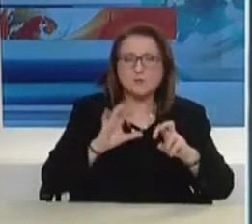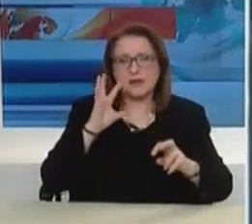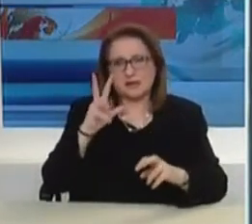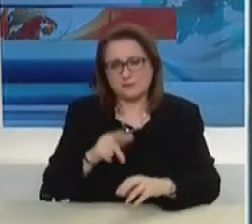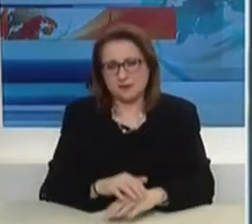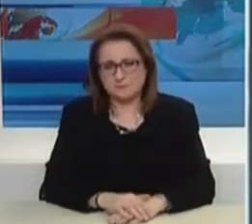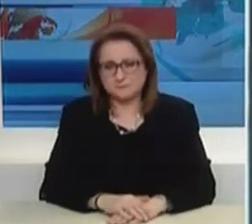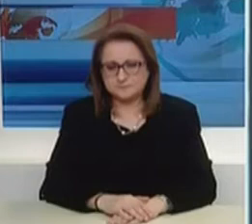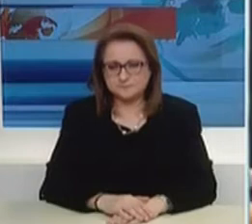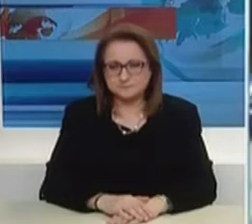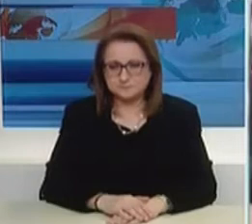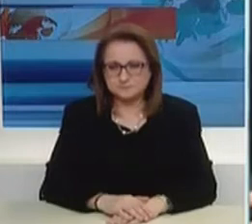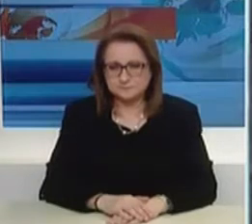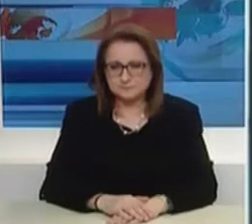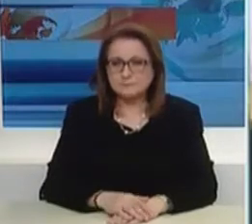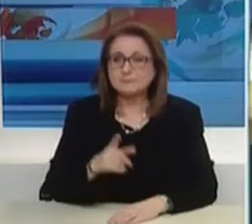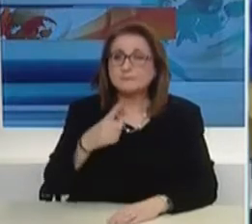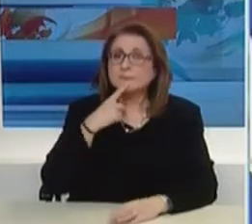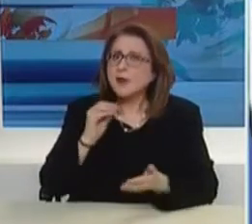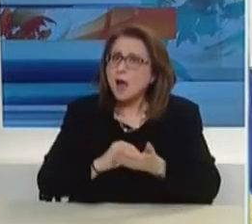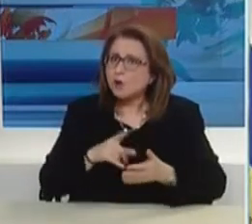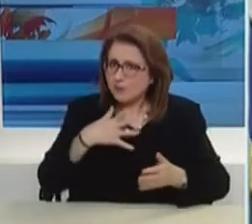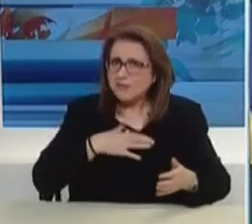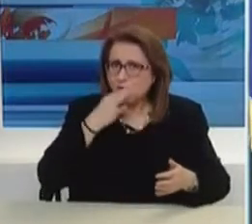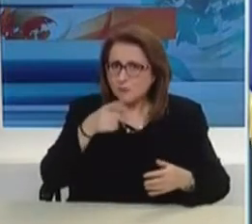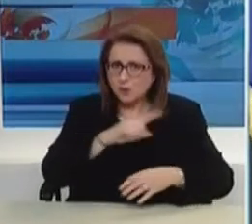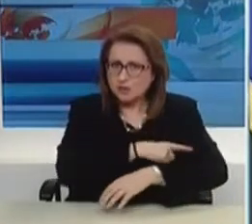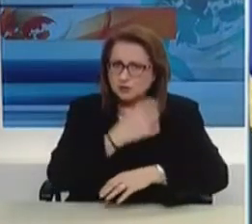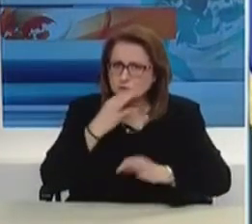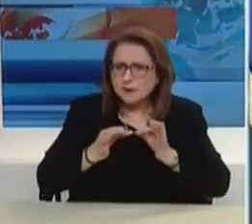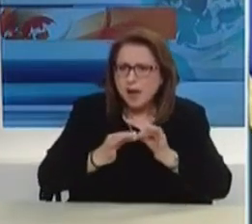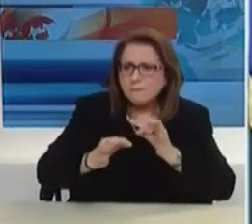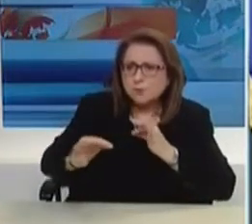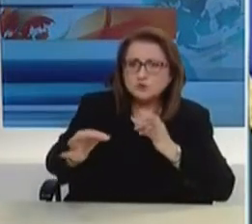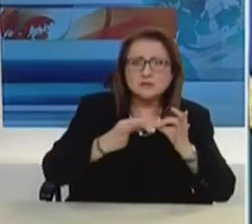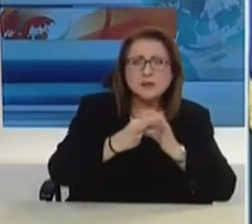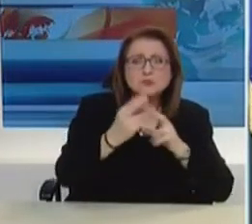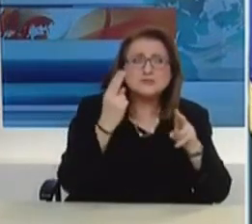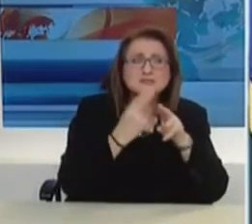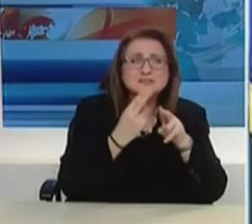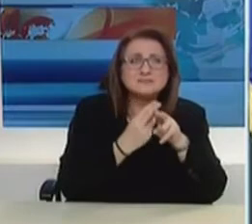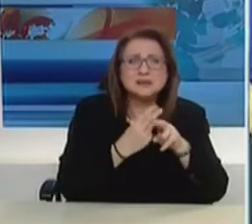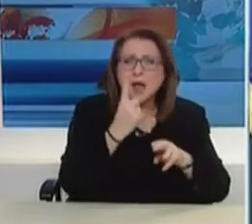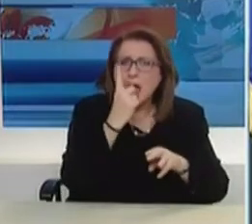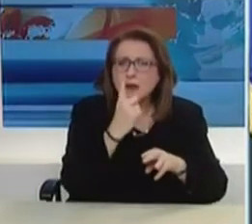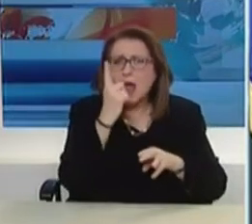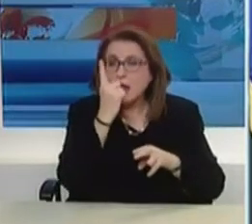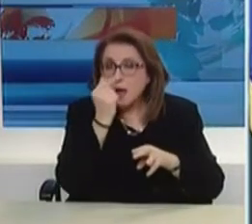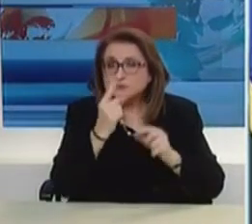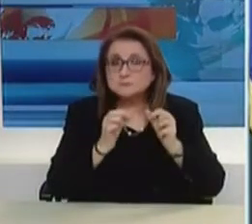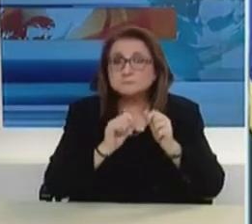Να πω εδώ ότι το μέτρο της φυσικής απόστασης μπορεί να εφαρμόζεται οπουδήποτε λειτουργεί και συνεχίζει να λειτουργεί ο πρωτογενής τομέας της